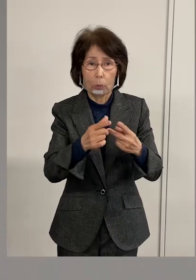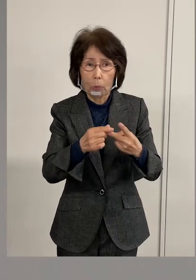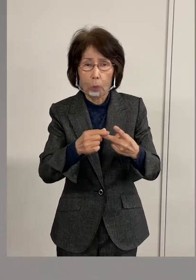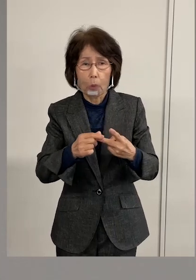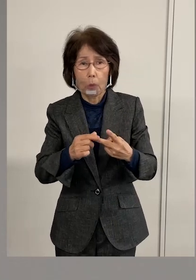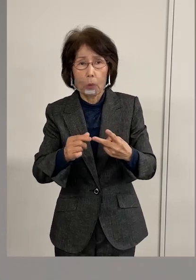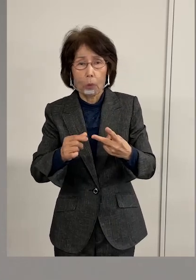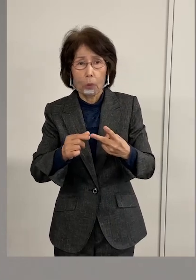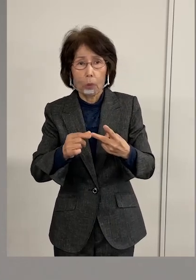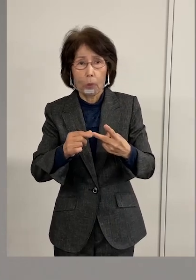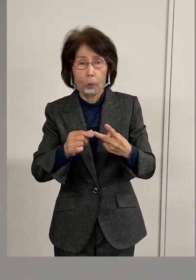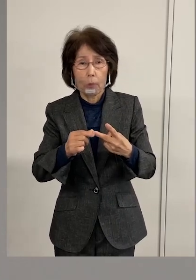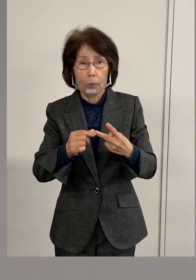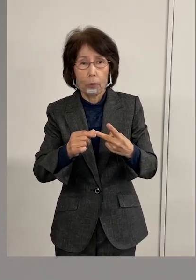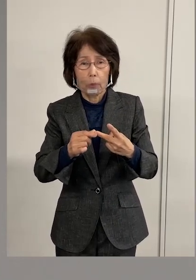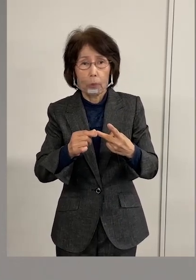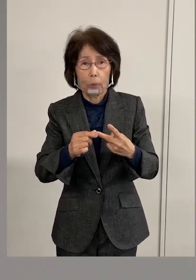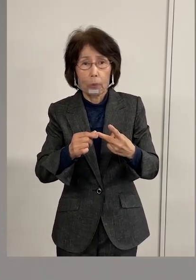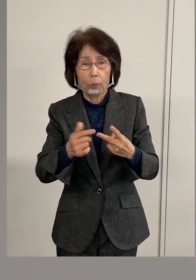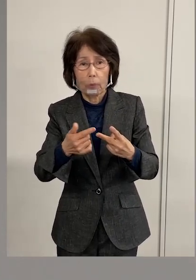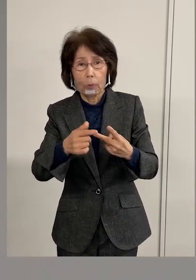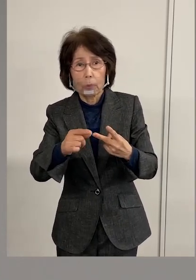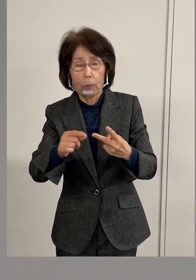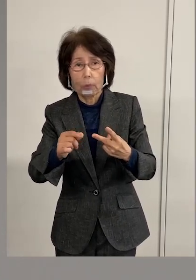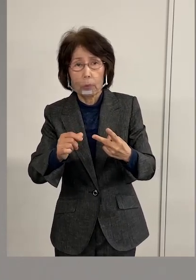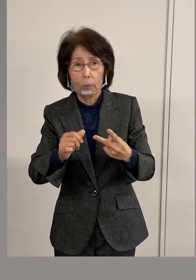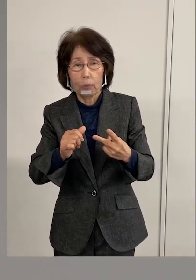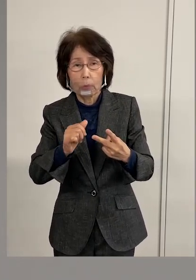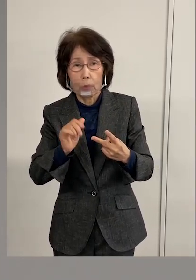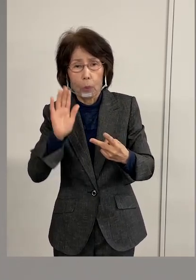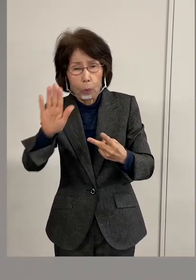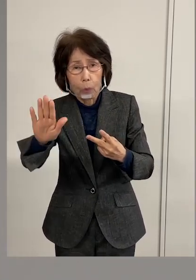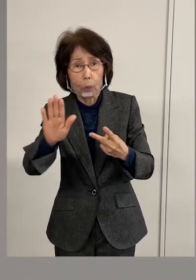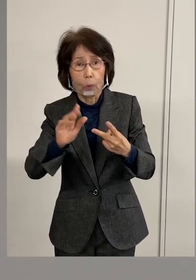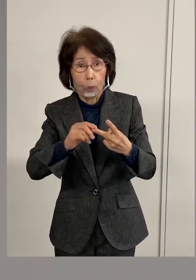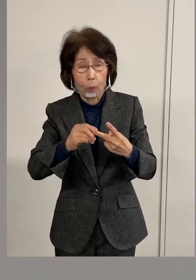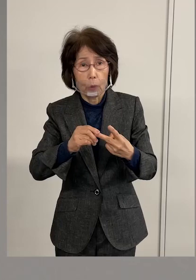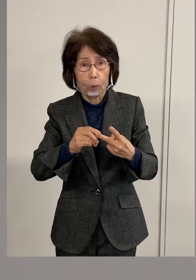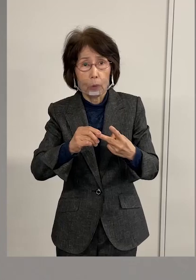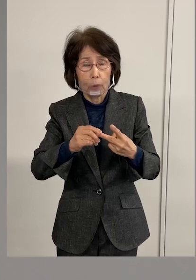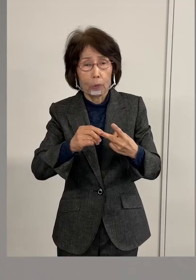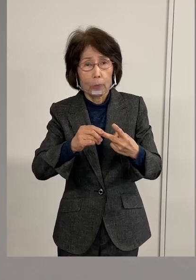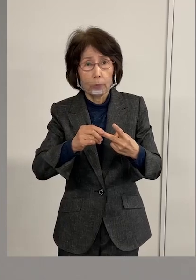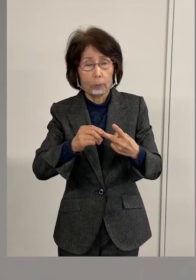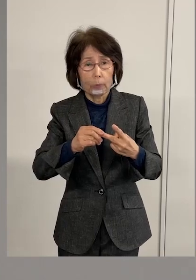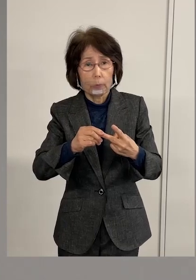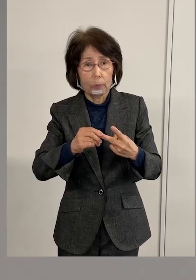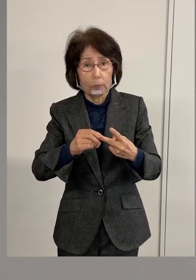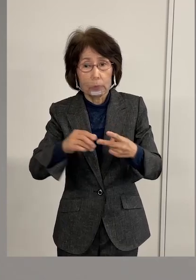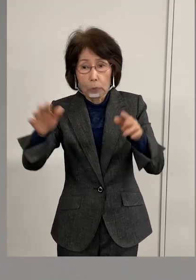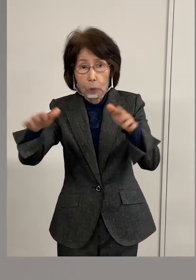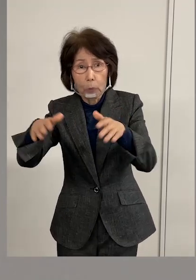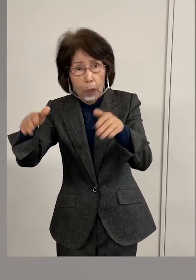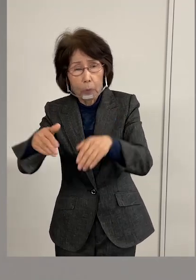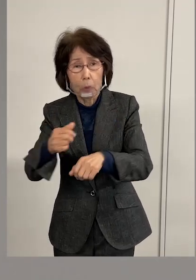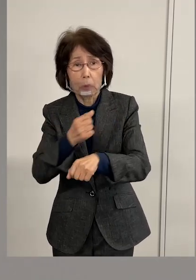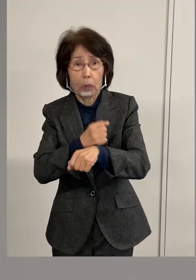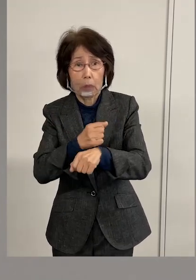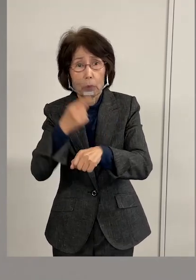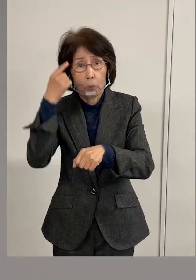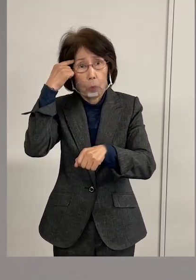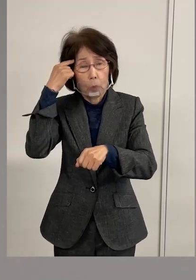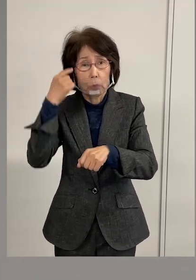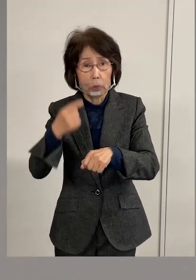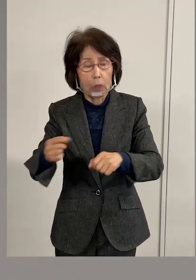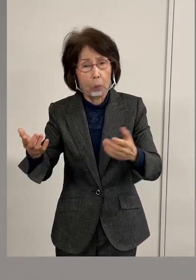して、まあ、どうなのかという部分を聞かせて、今後やっぱり、なかなかこれ、呼びかける方も大変かもしれないけど、どう呼びかけていく